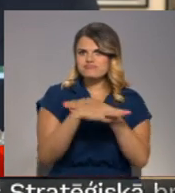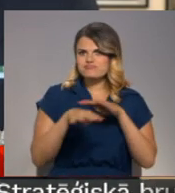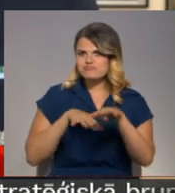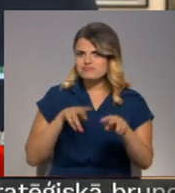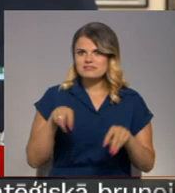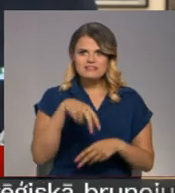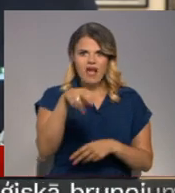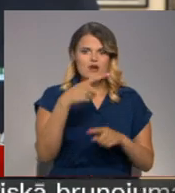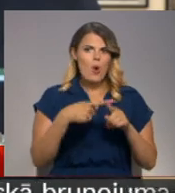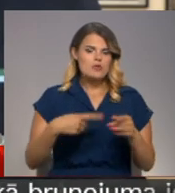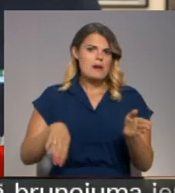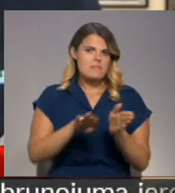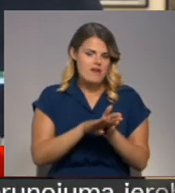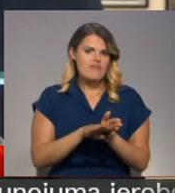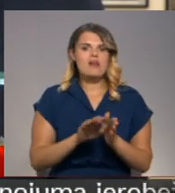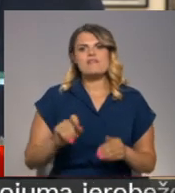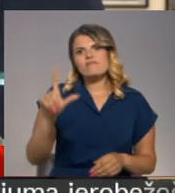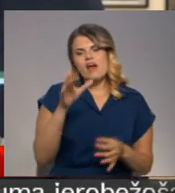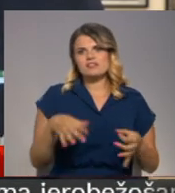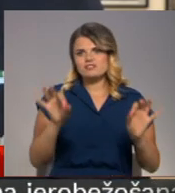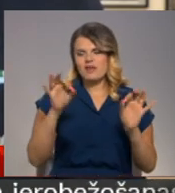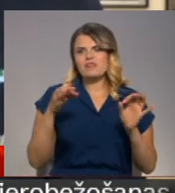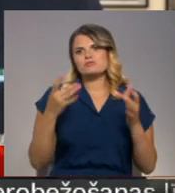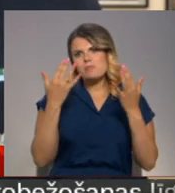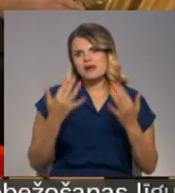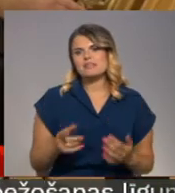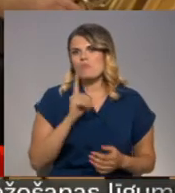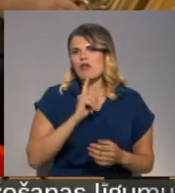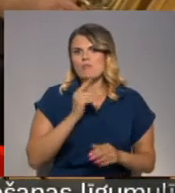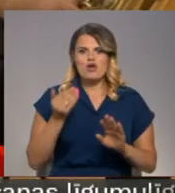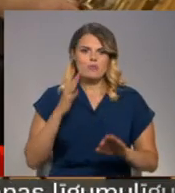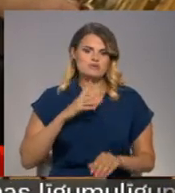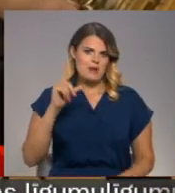un piedalīties varbūt vairāk nozīmīgos pasākumus Liepājā nekā līdz šim.